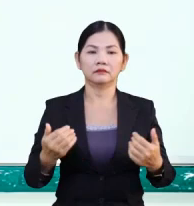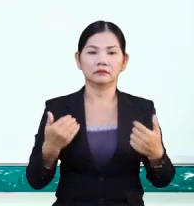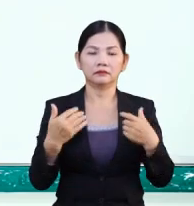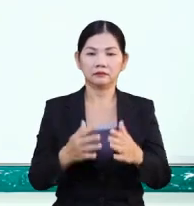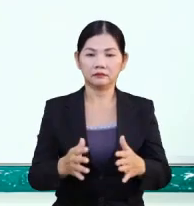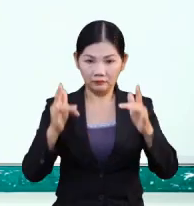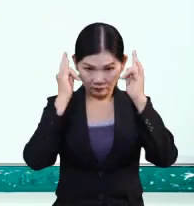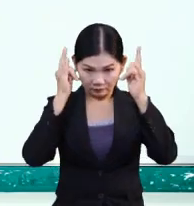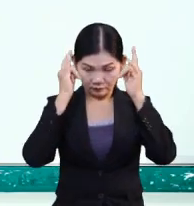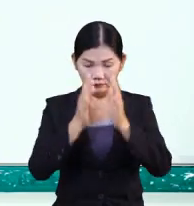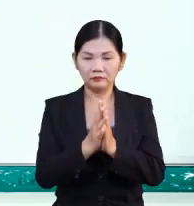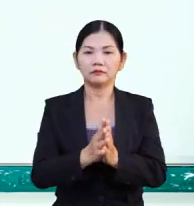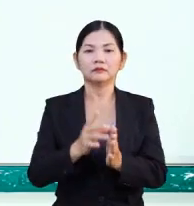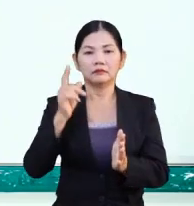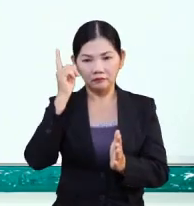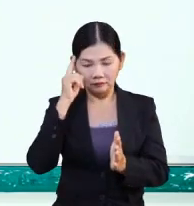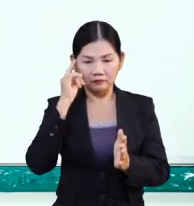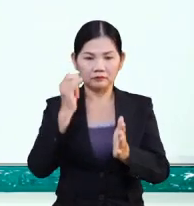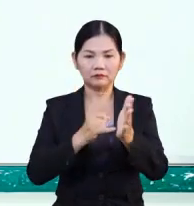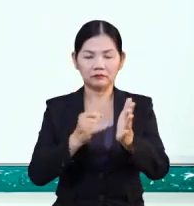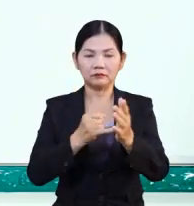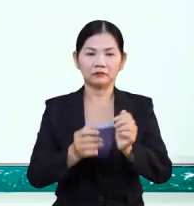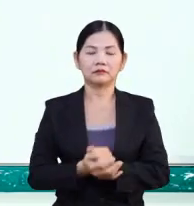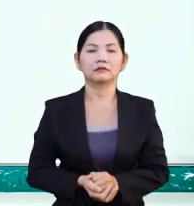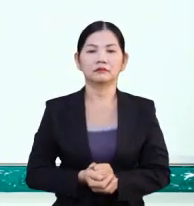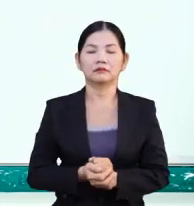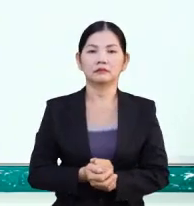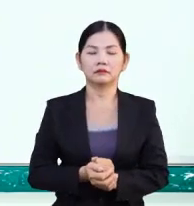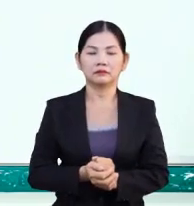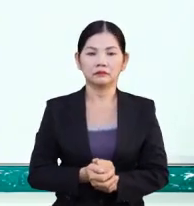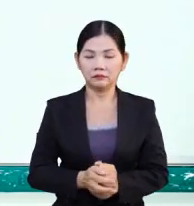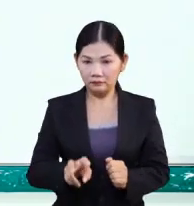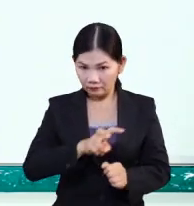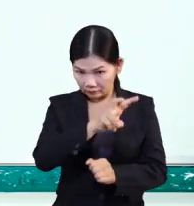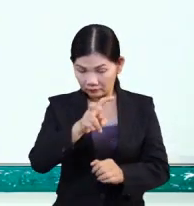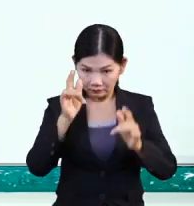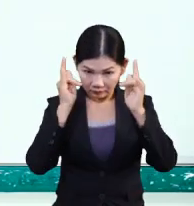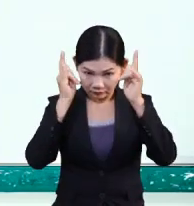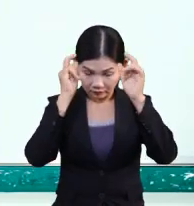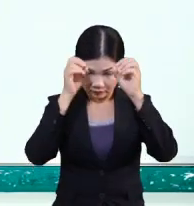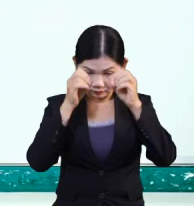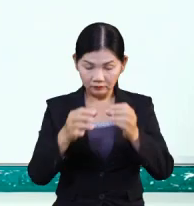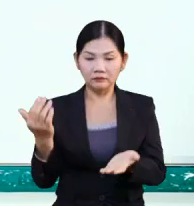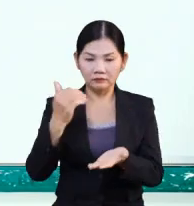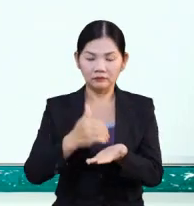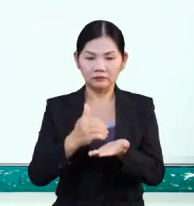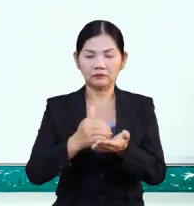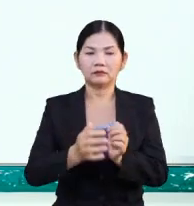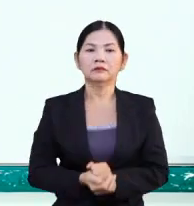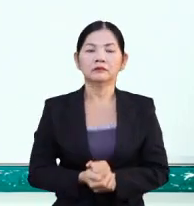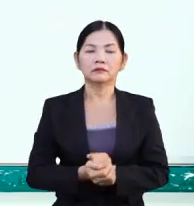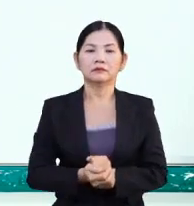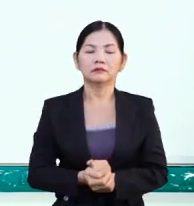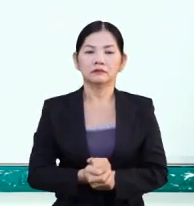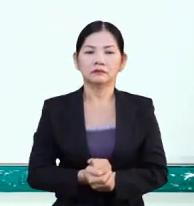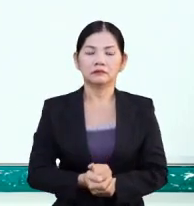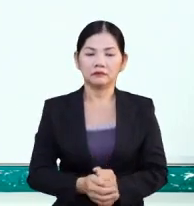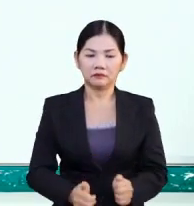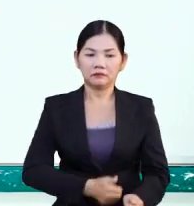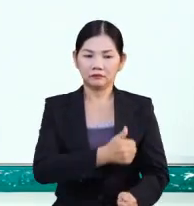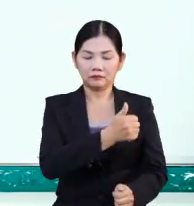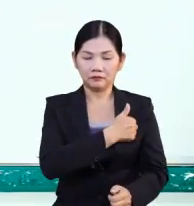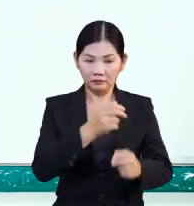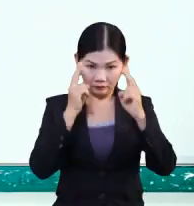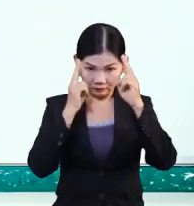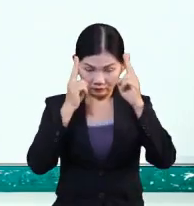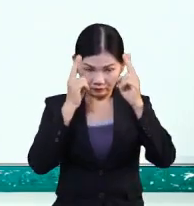bằng riêng con cứ con là nghỉ dồn là con chả hai con có ai bằng tạm đán ca bằng riêng là bọn này cựu mà đón thiệt bán tạm bằng dạp hình bởi ca rồi bọc xuống